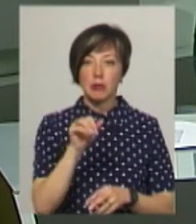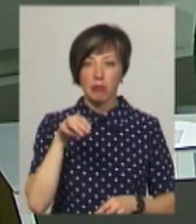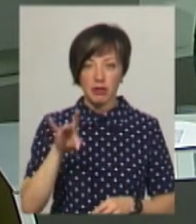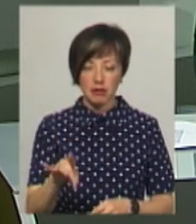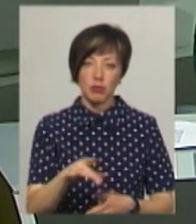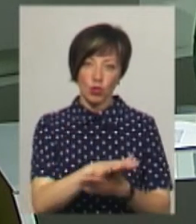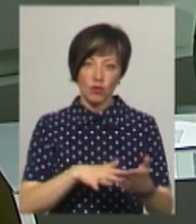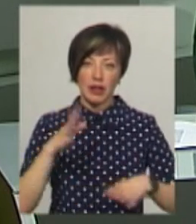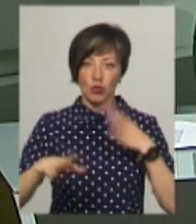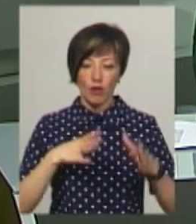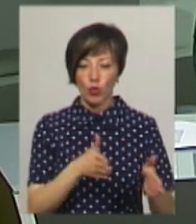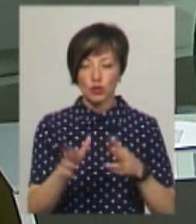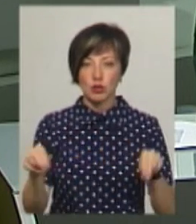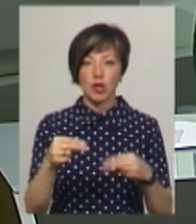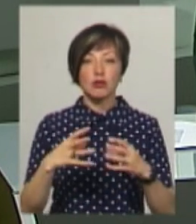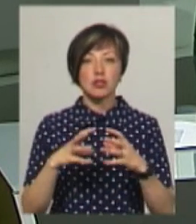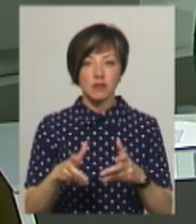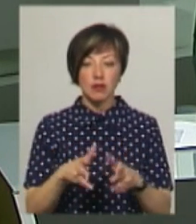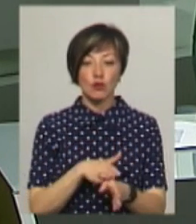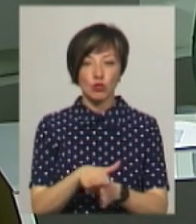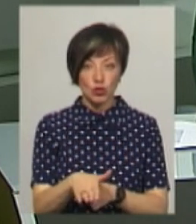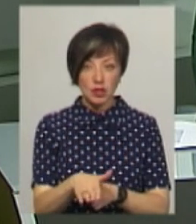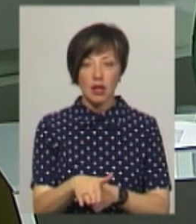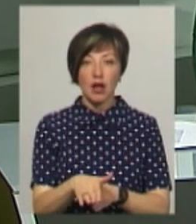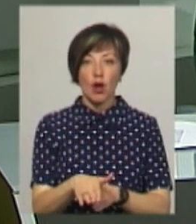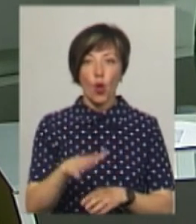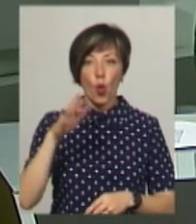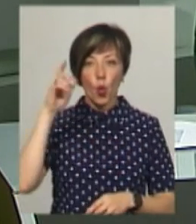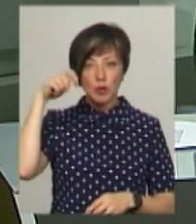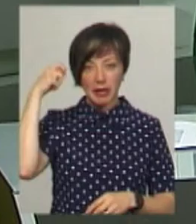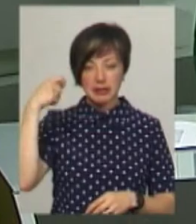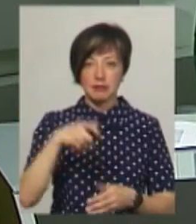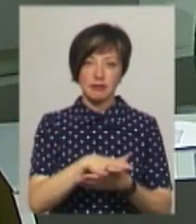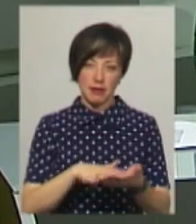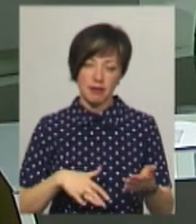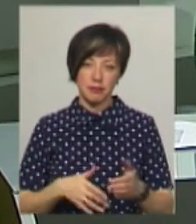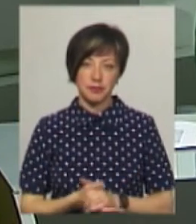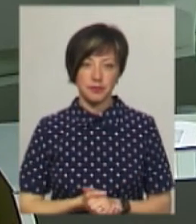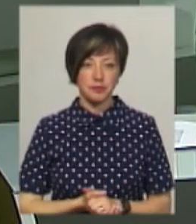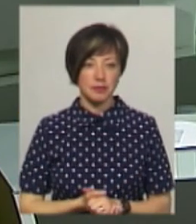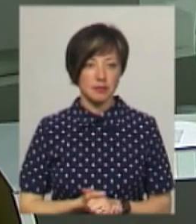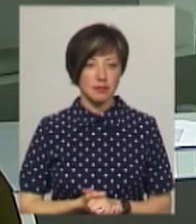продовжує тренування та готується до чемпіонату світу, який відбудеться в Узбекистані. Більше розповість Андрій Гуменний.